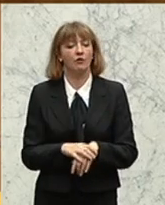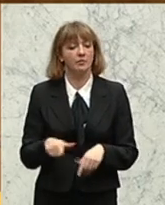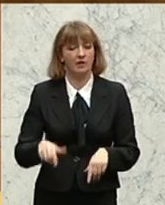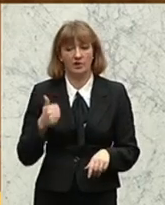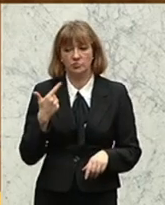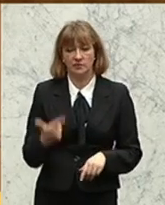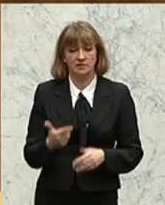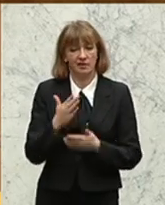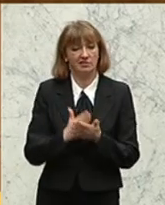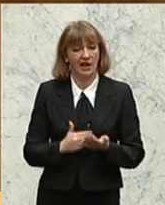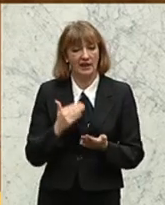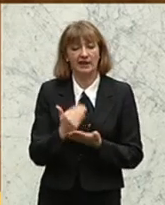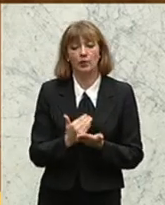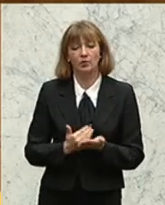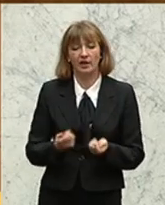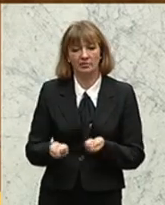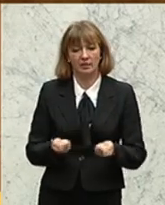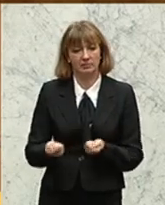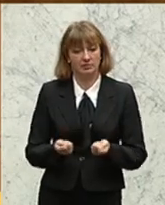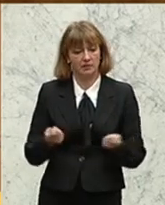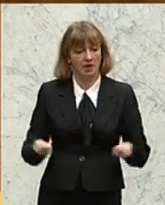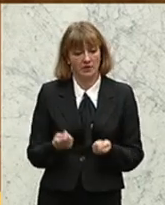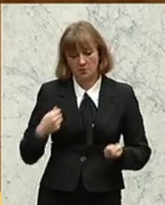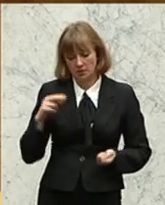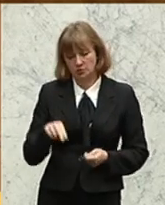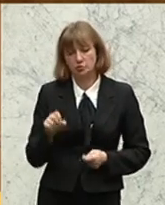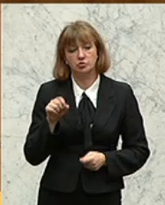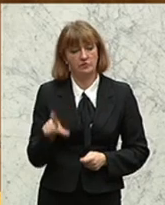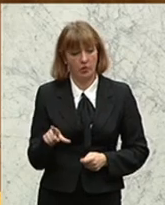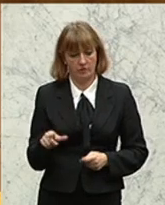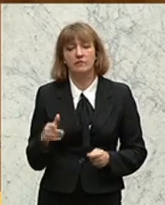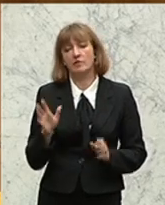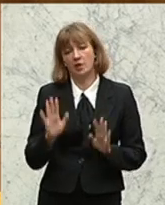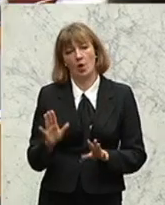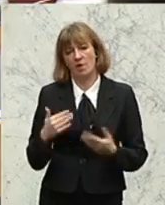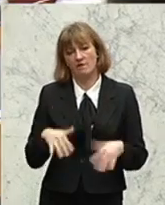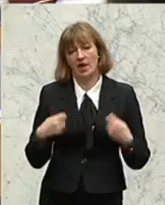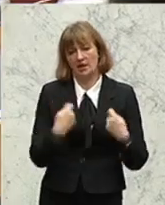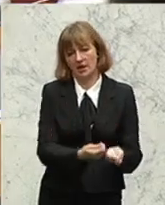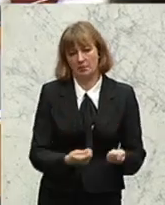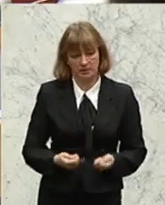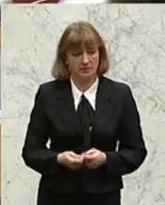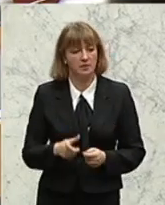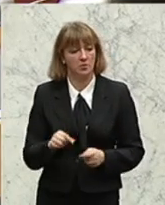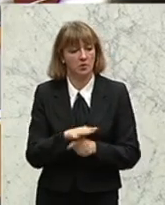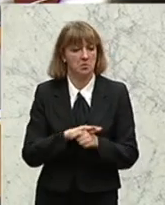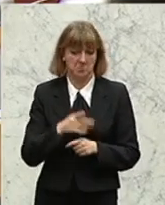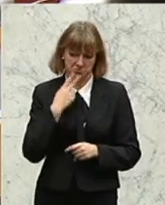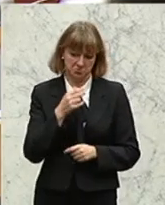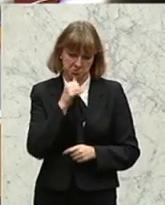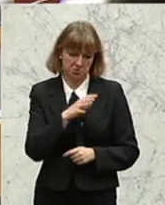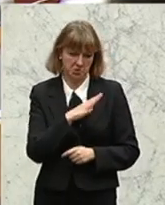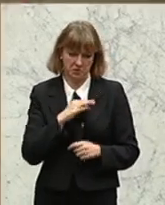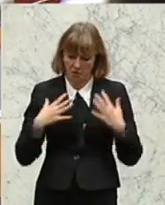21 teilregulierten Gewerben aus unserer Sicht 12 freigegeben gehören also 12 Bereiche wo wir keine Gefährdung für